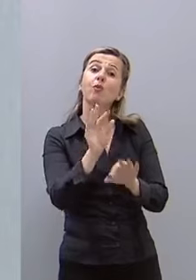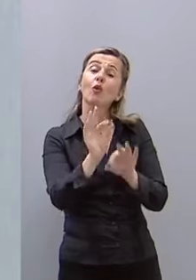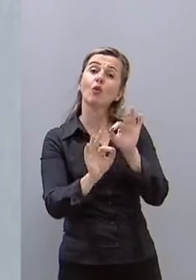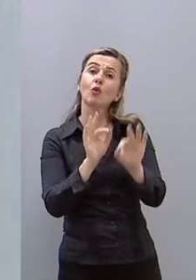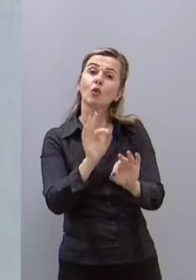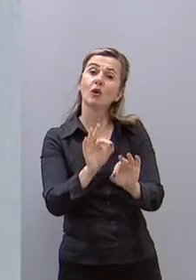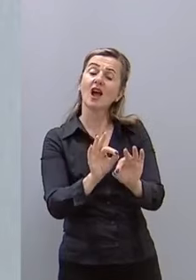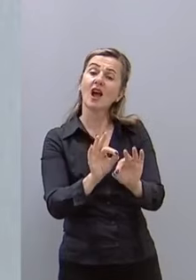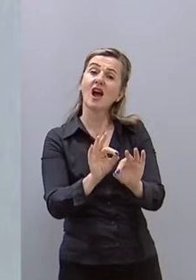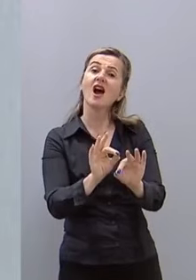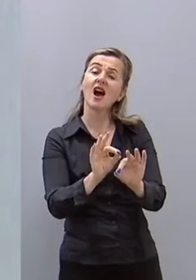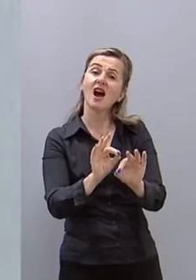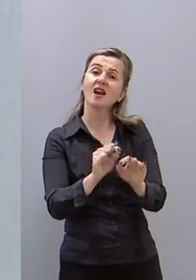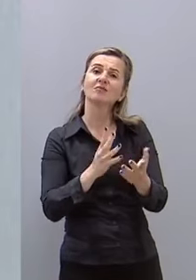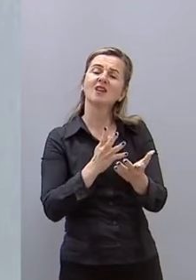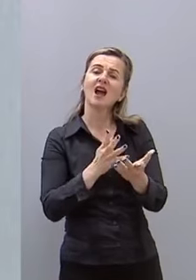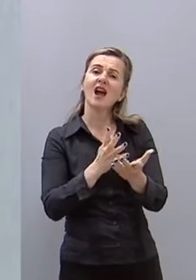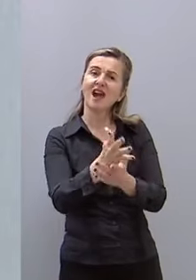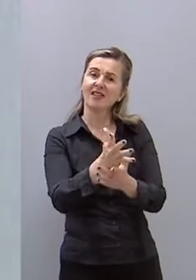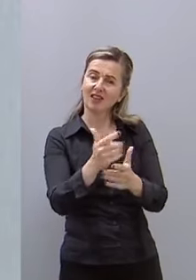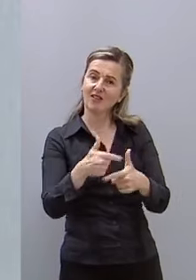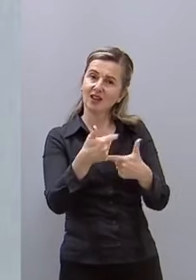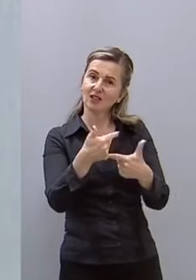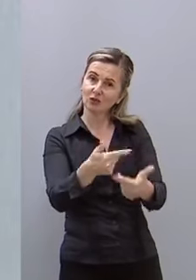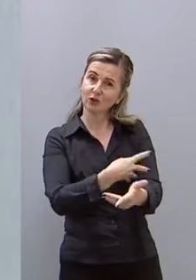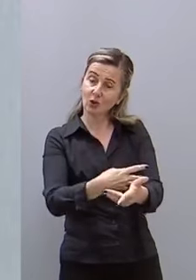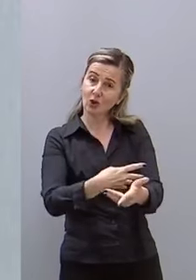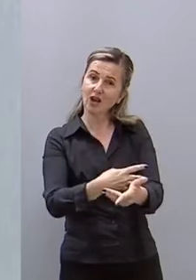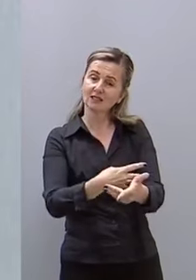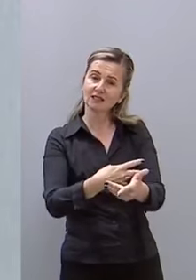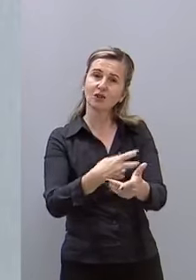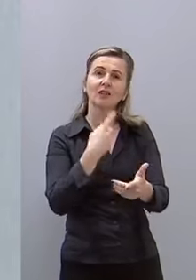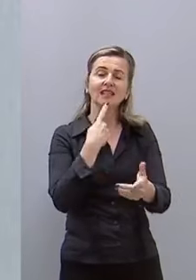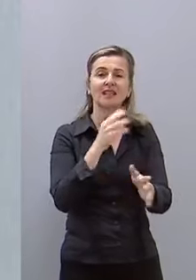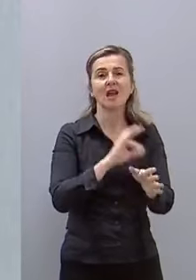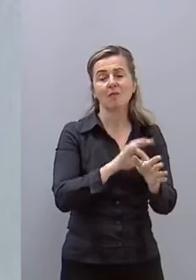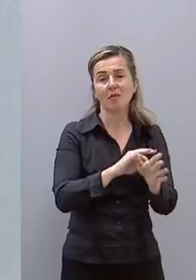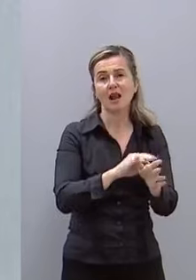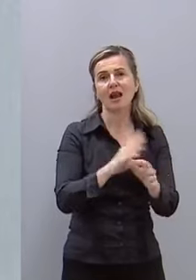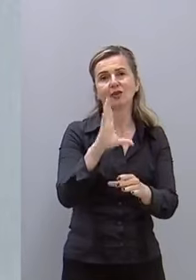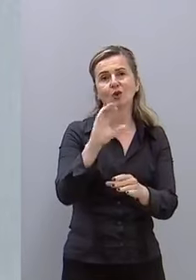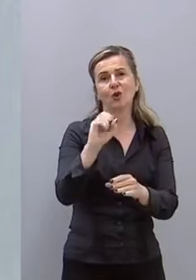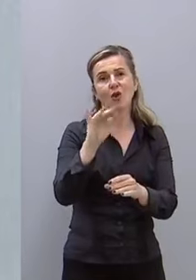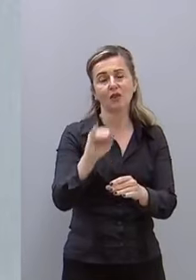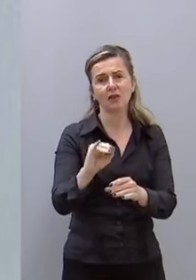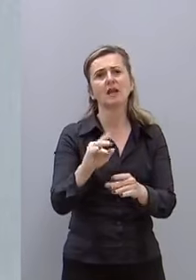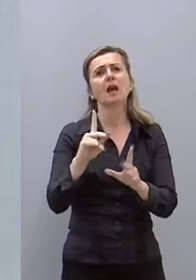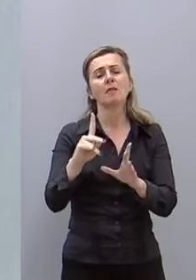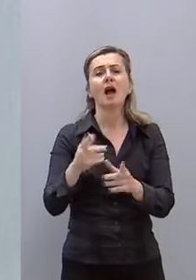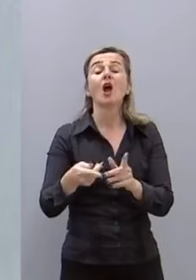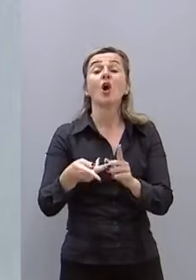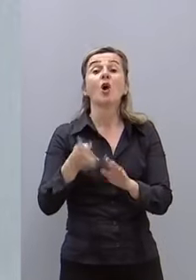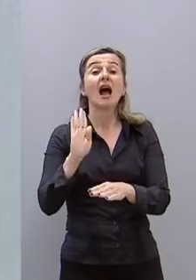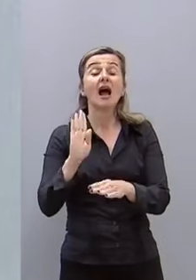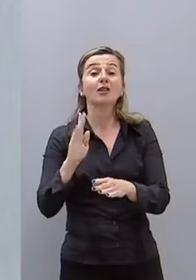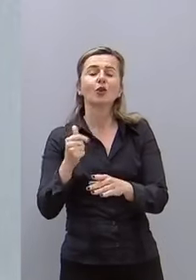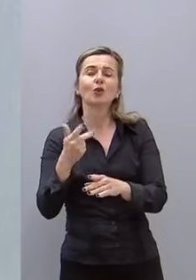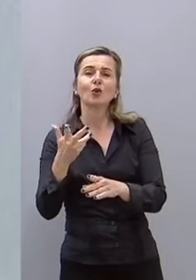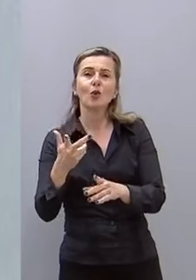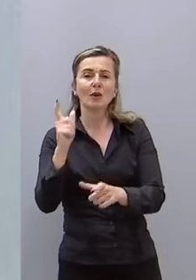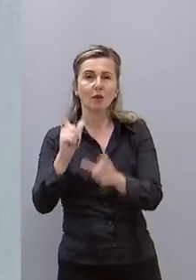tramite il loro plasma i malati co vide quindi più persone donano più riusciamo ad avere la possibilità di avere